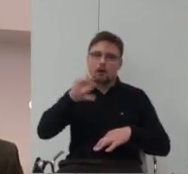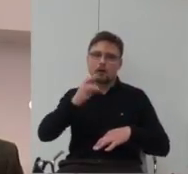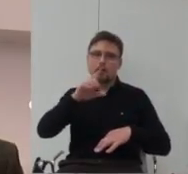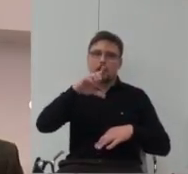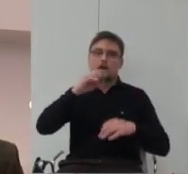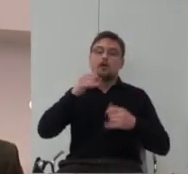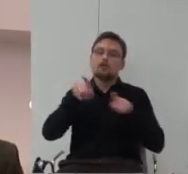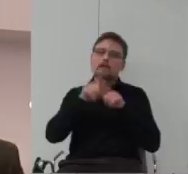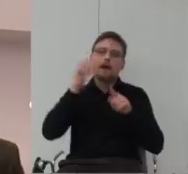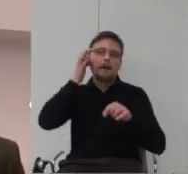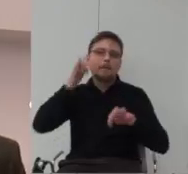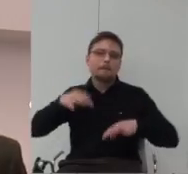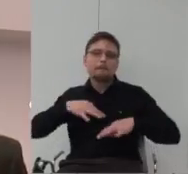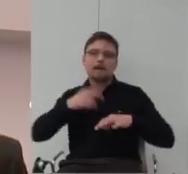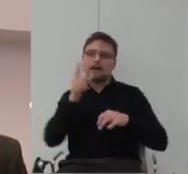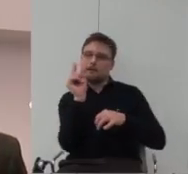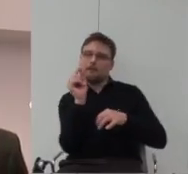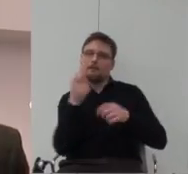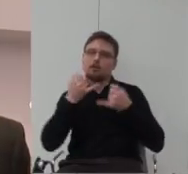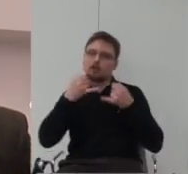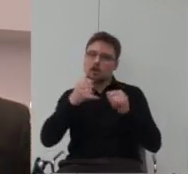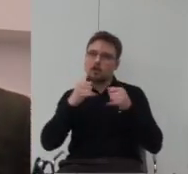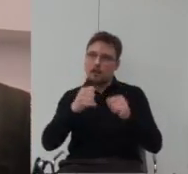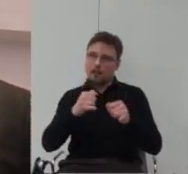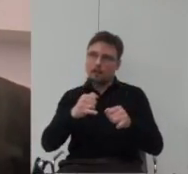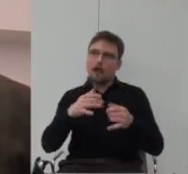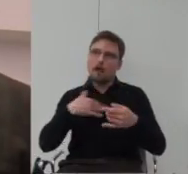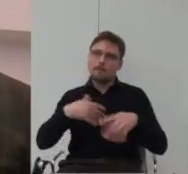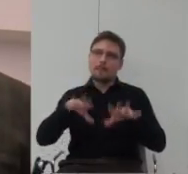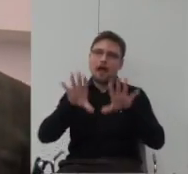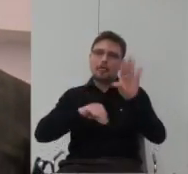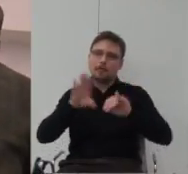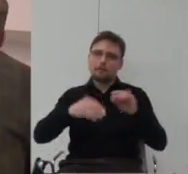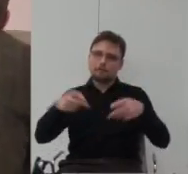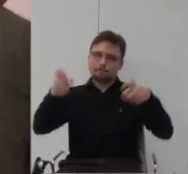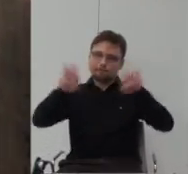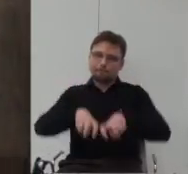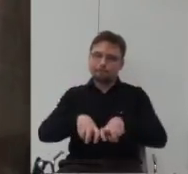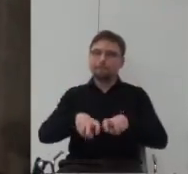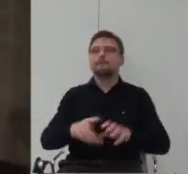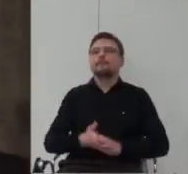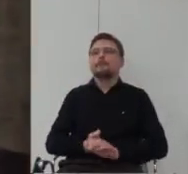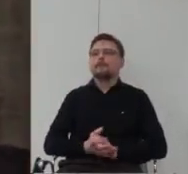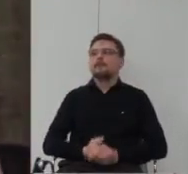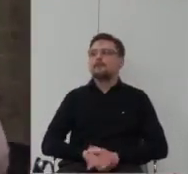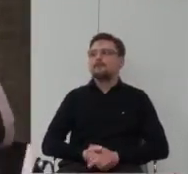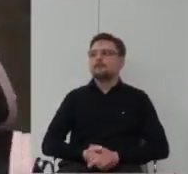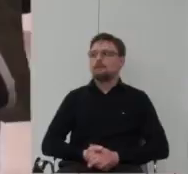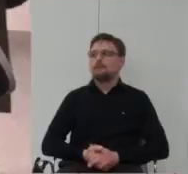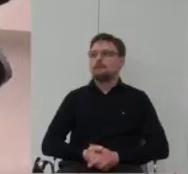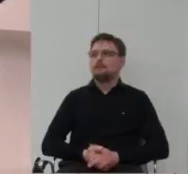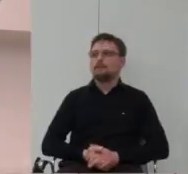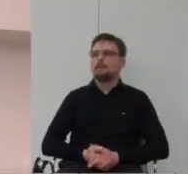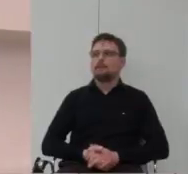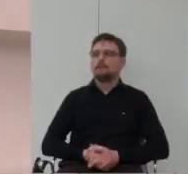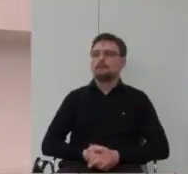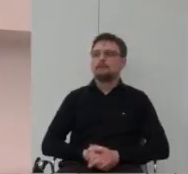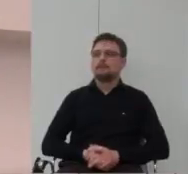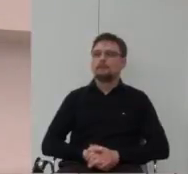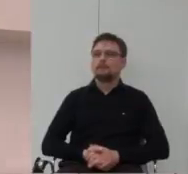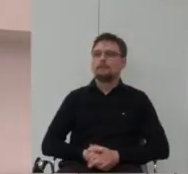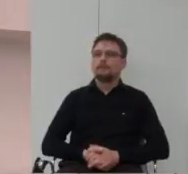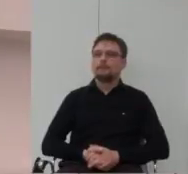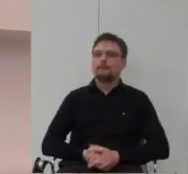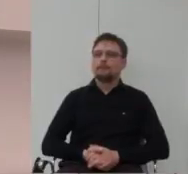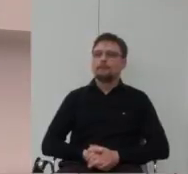czyli Dariusza Śmiechowskiego, Paulinę Maląg oraz Agnieszkę Cieśle i Jana Cieśle o zajęcie miejsc na naszych kanapach. I